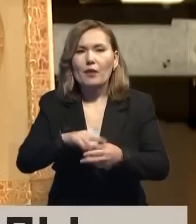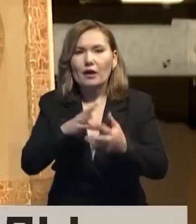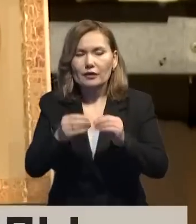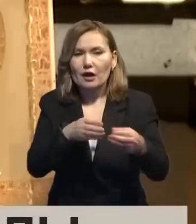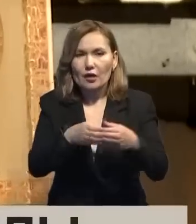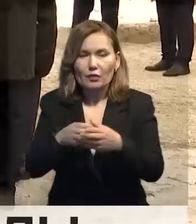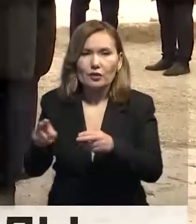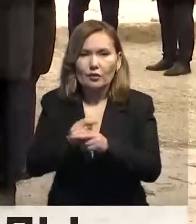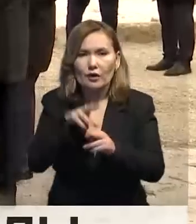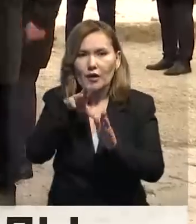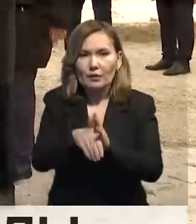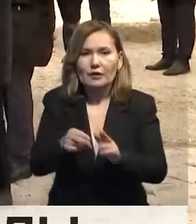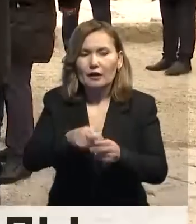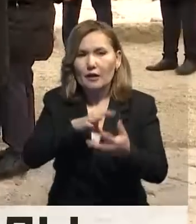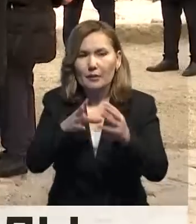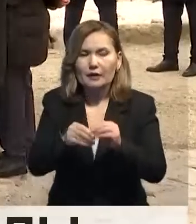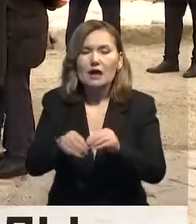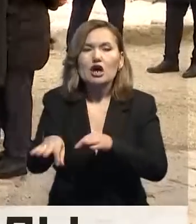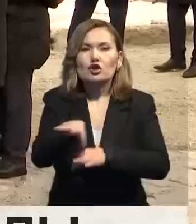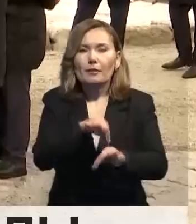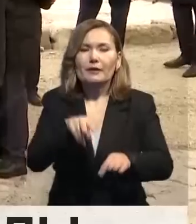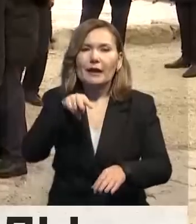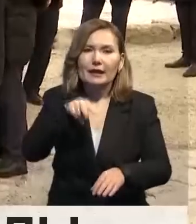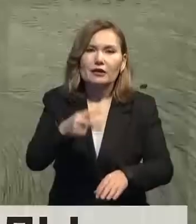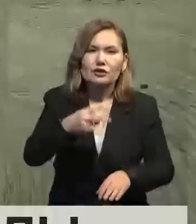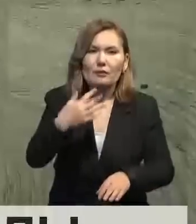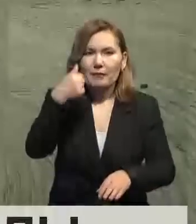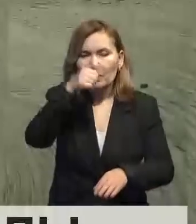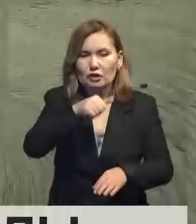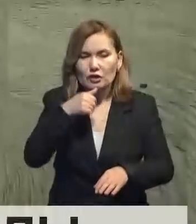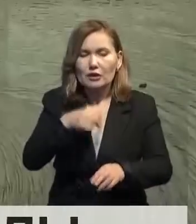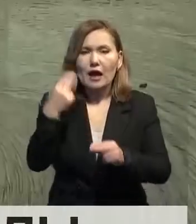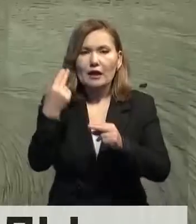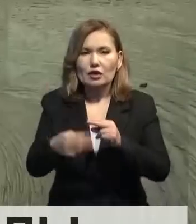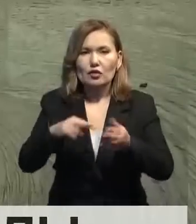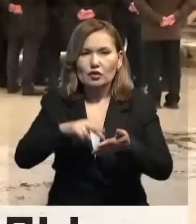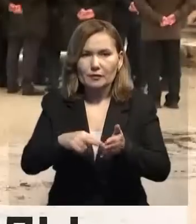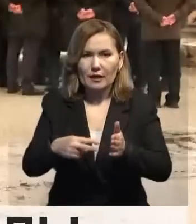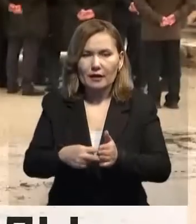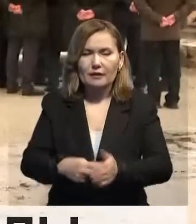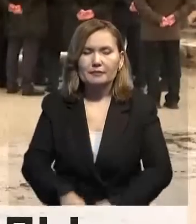санатты жол болады. Бұл жобаны 2025 жылы аяқтау жоспарланған.